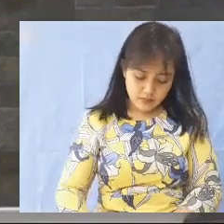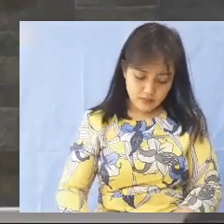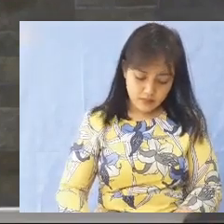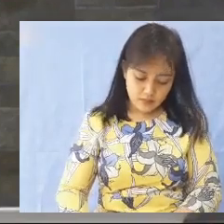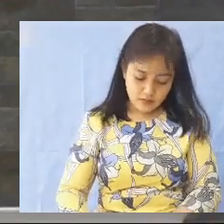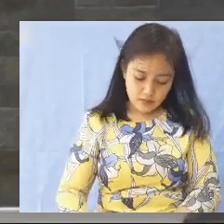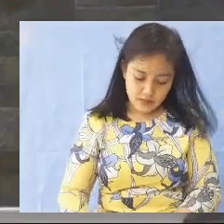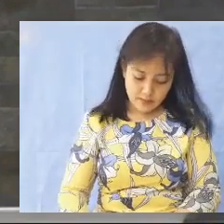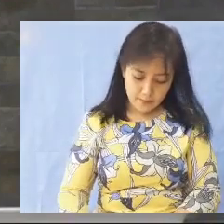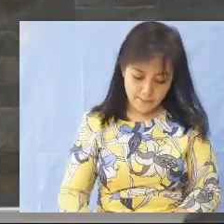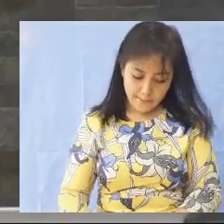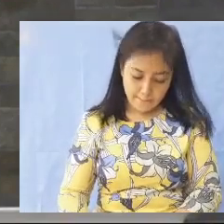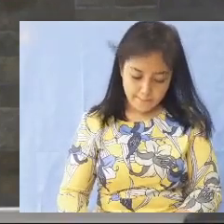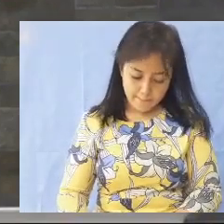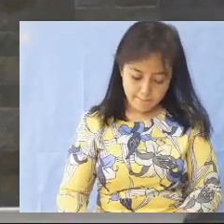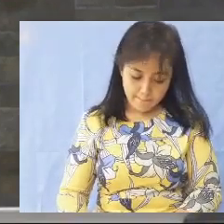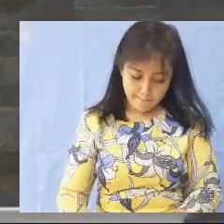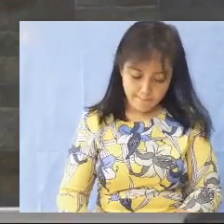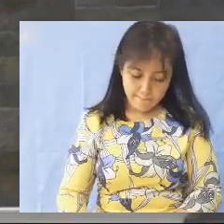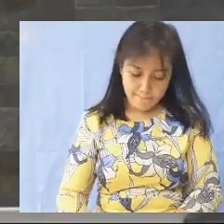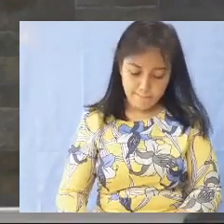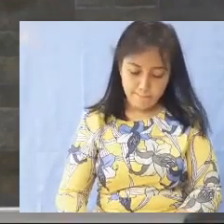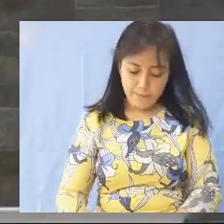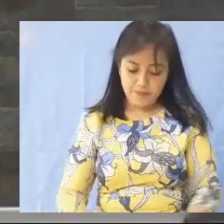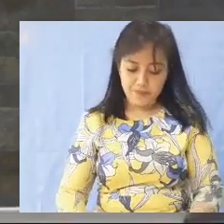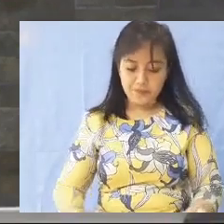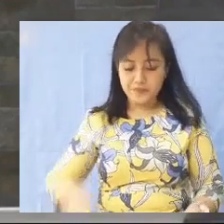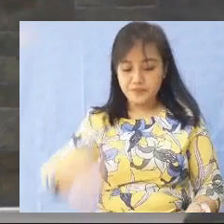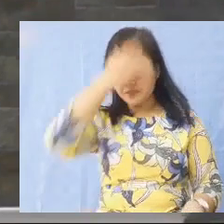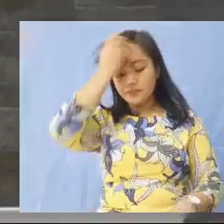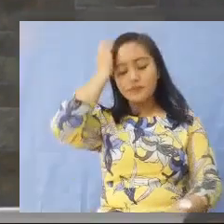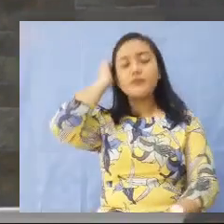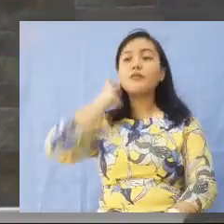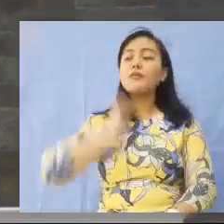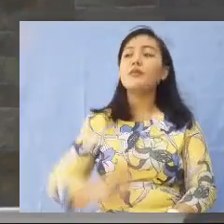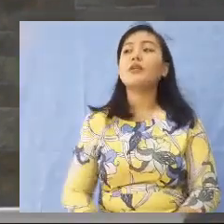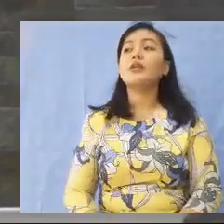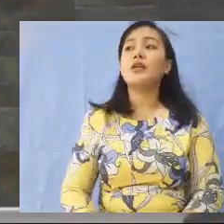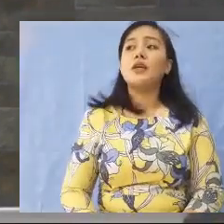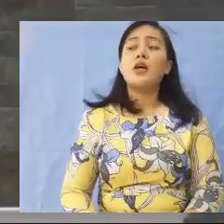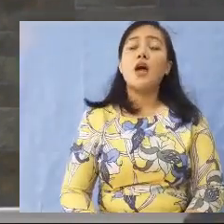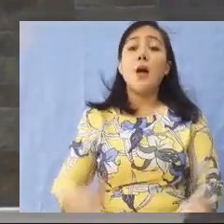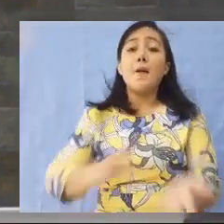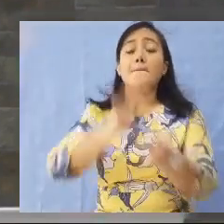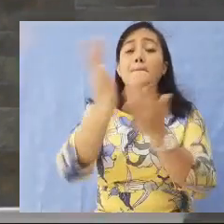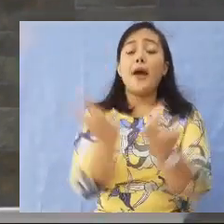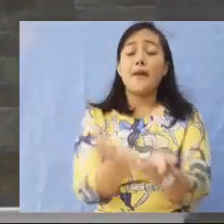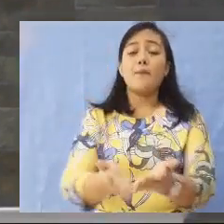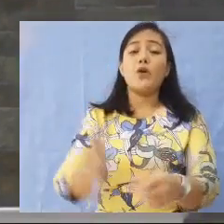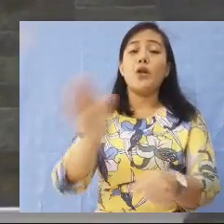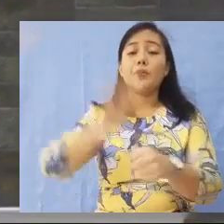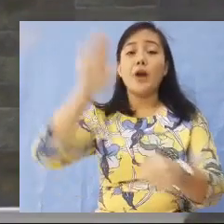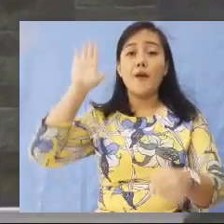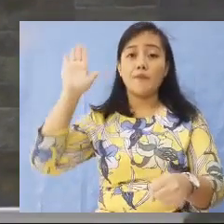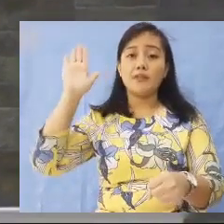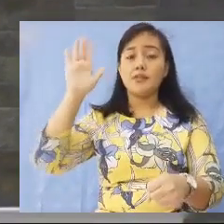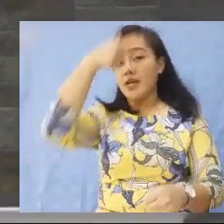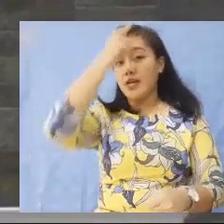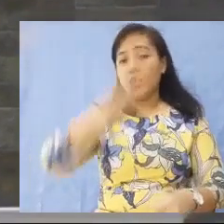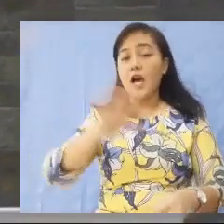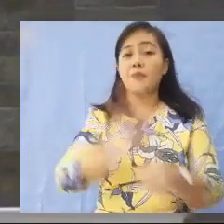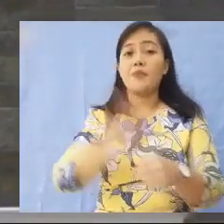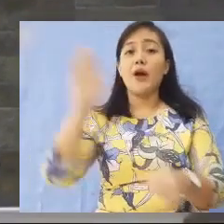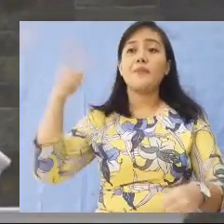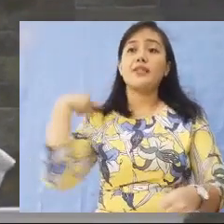He dwelleth with you, and shall be in you." Ano po yung promise na pinapangako po dito ng Panginoon? Walang iba kundi po yung pagdating ng